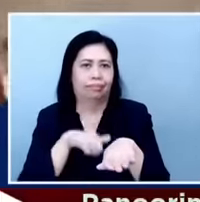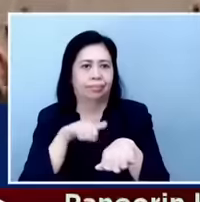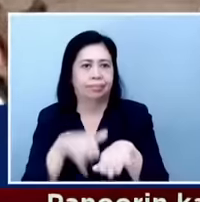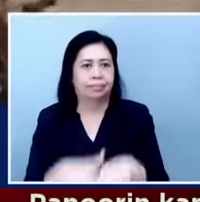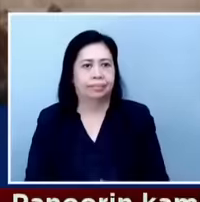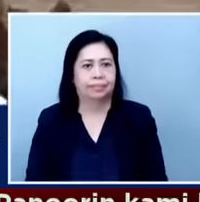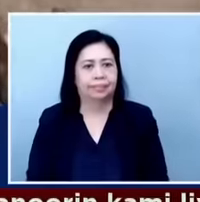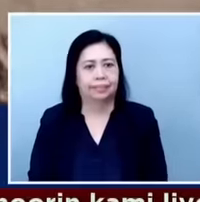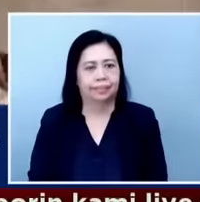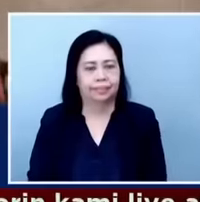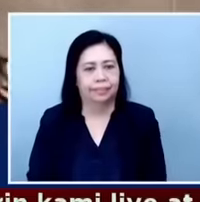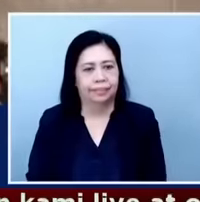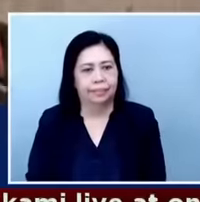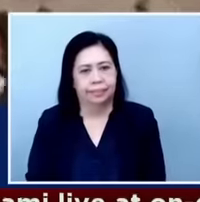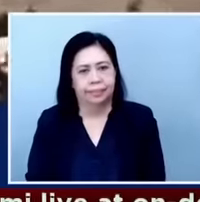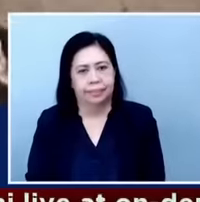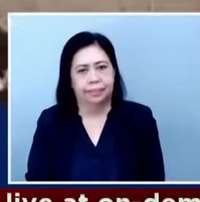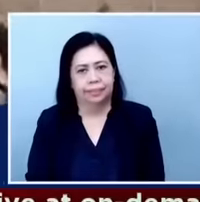Umaatras pa.